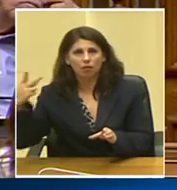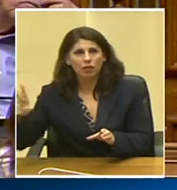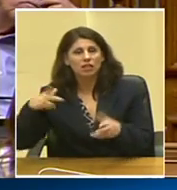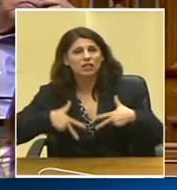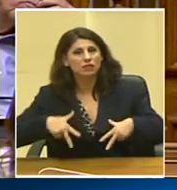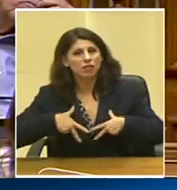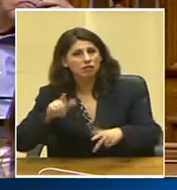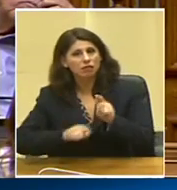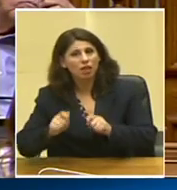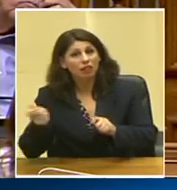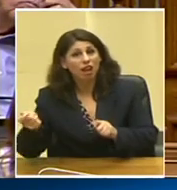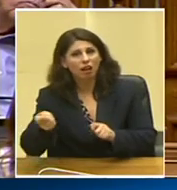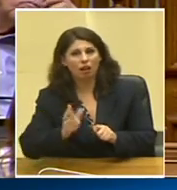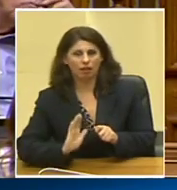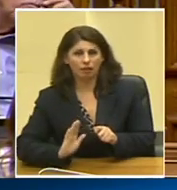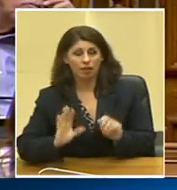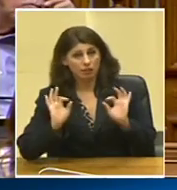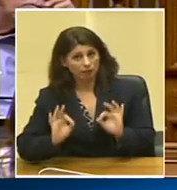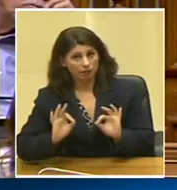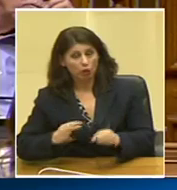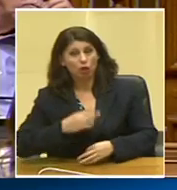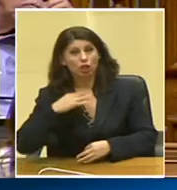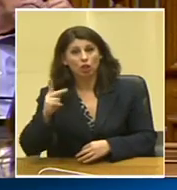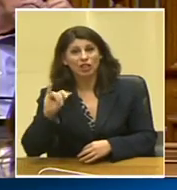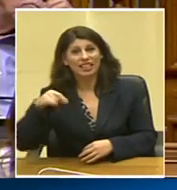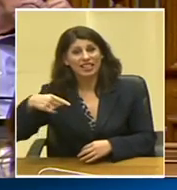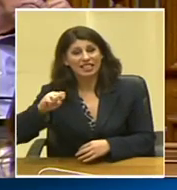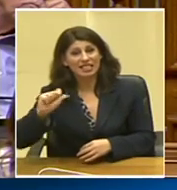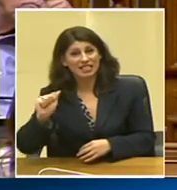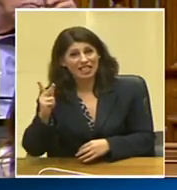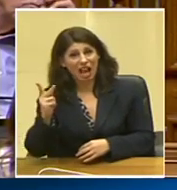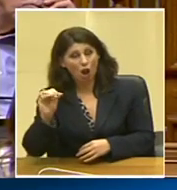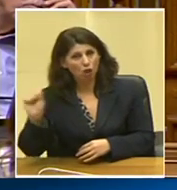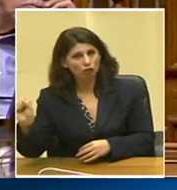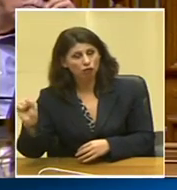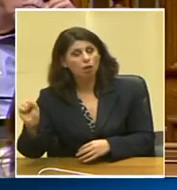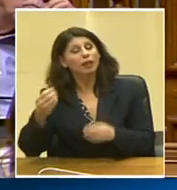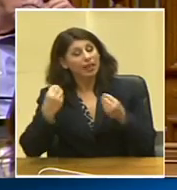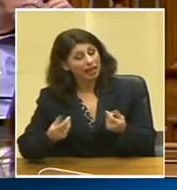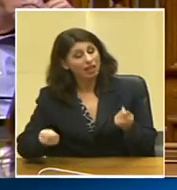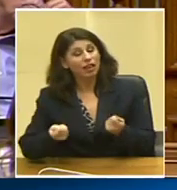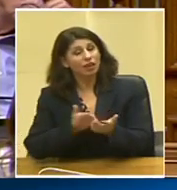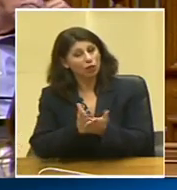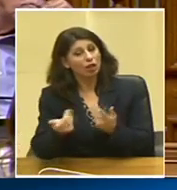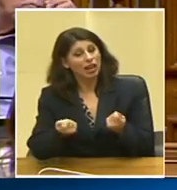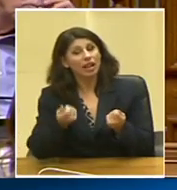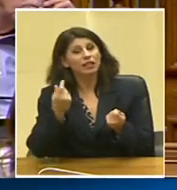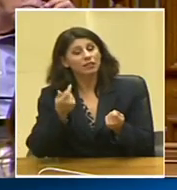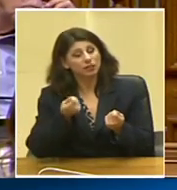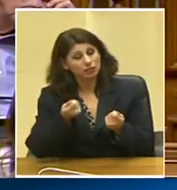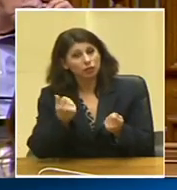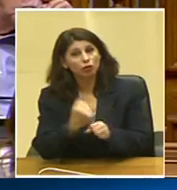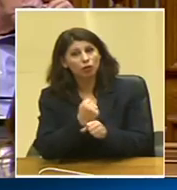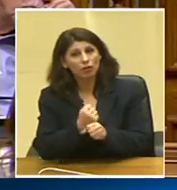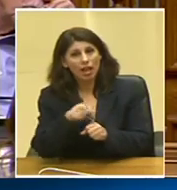κυβερνήσεων. Βεβαίως, ο κ. Κιτσάκος ελέγχεται και καλά θα κάνει δικαιοσύνη να κάνει τη δουλειά της. Αλλά τα χρέη αυτά ανέρχονται